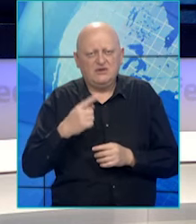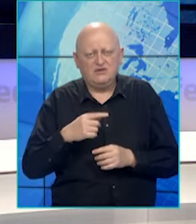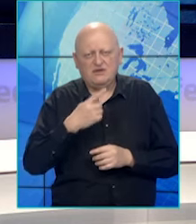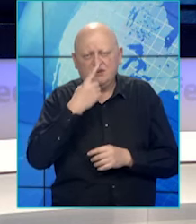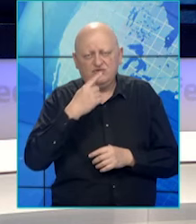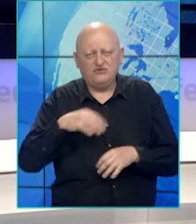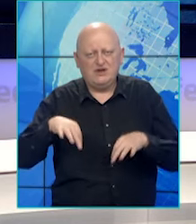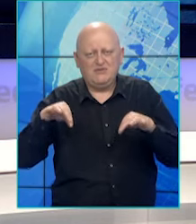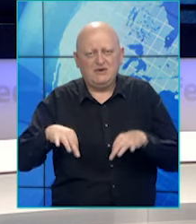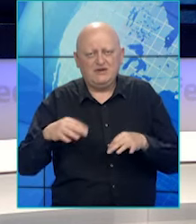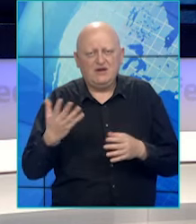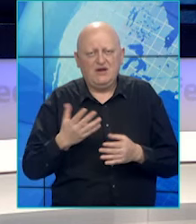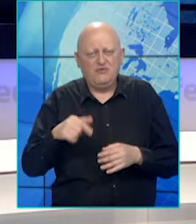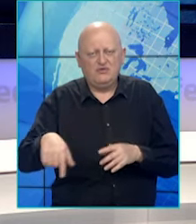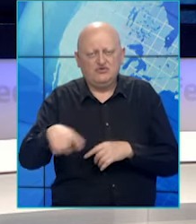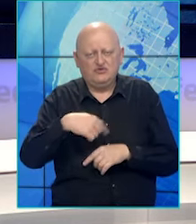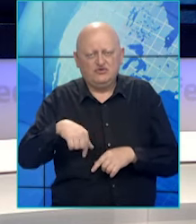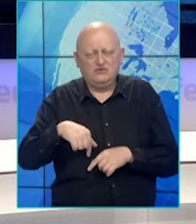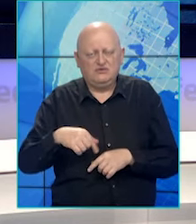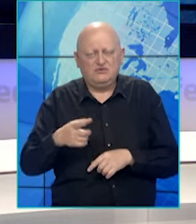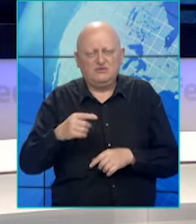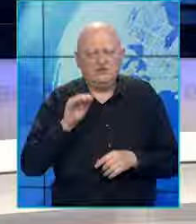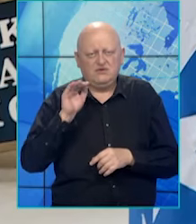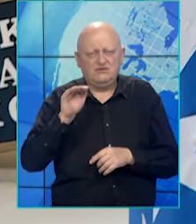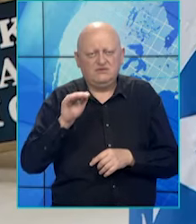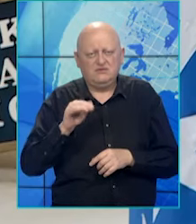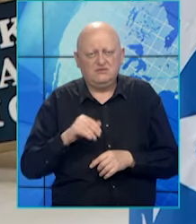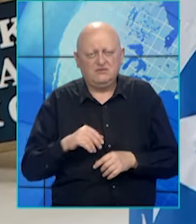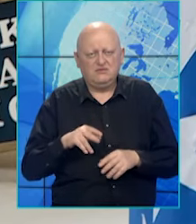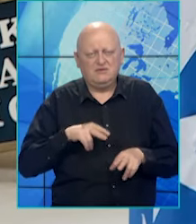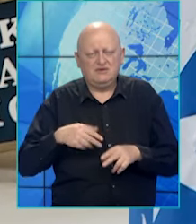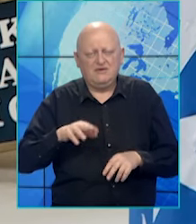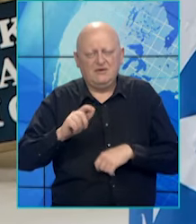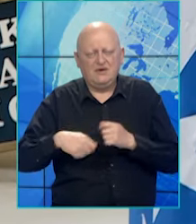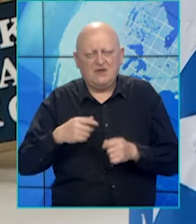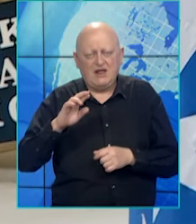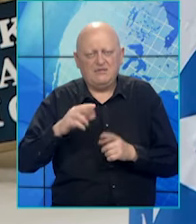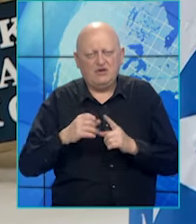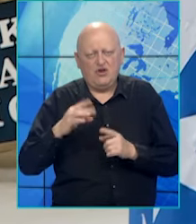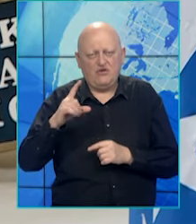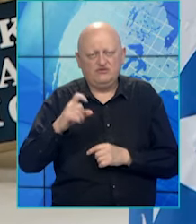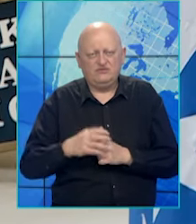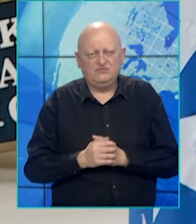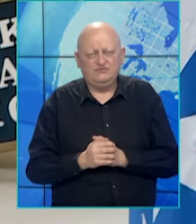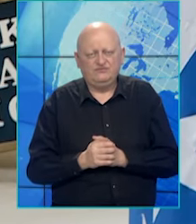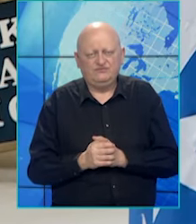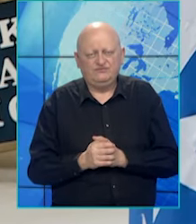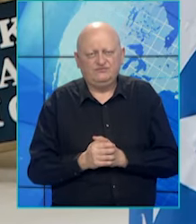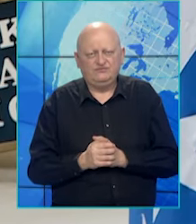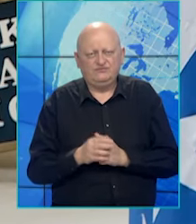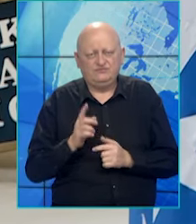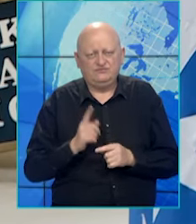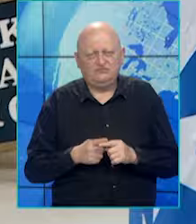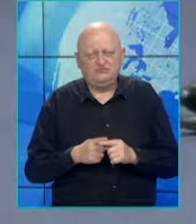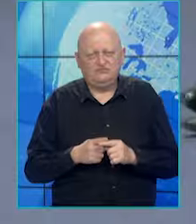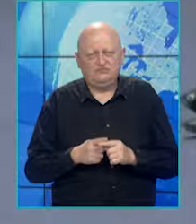je on ipak jedna ruska marioneta na ovom prostoru, poručio je ministar vanjskih poslova Elmedin Konaković.